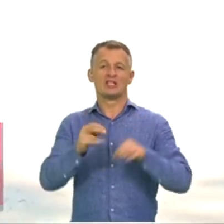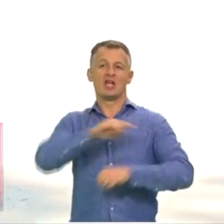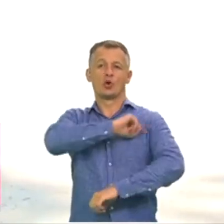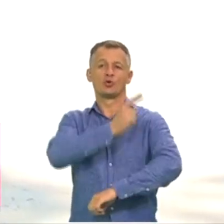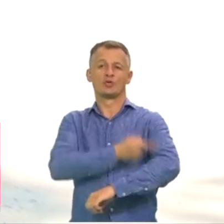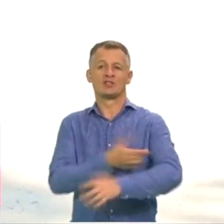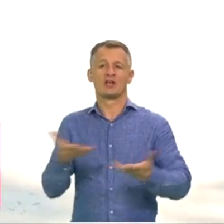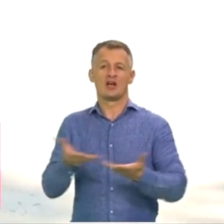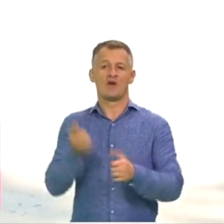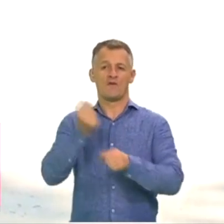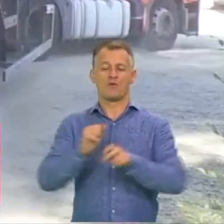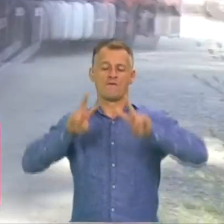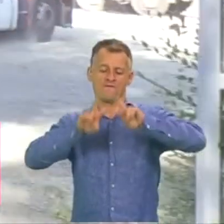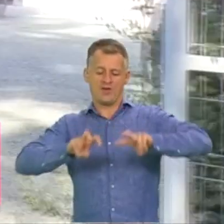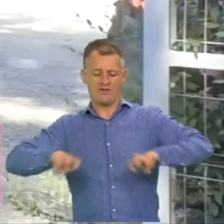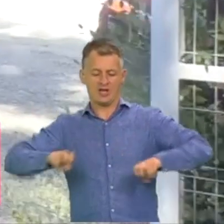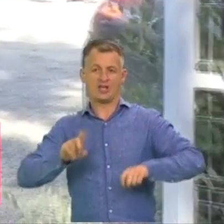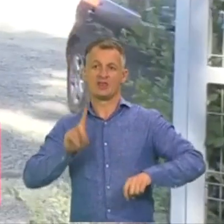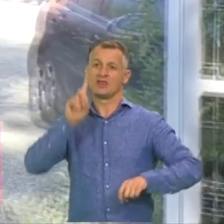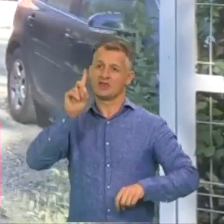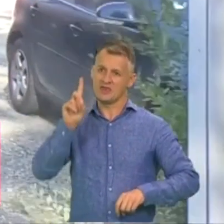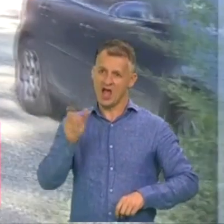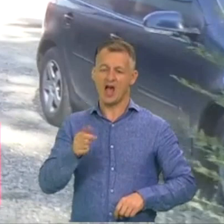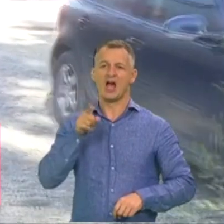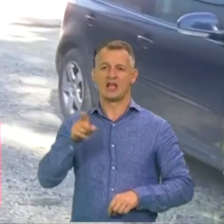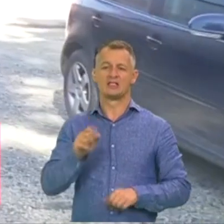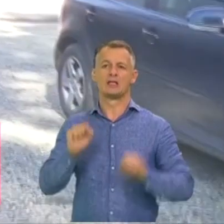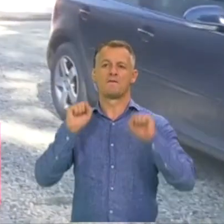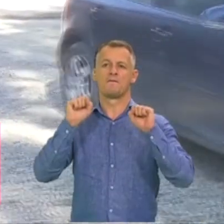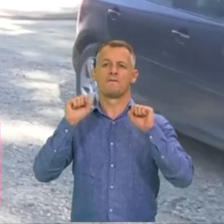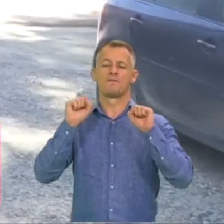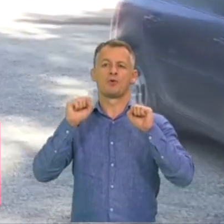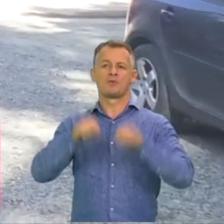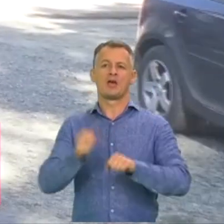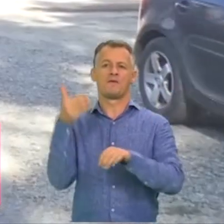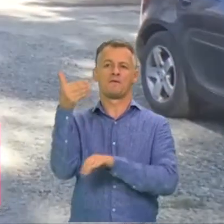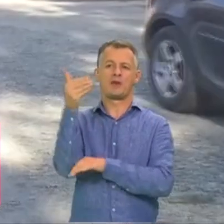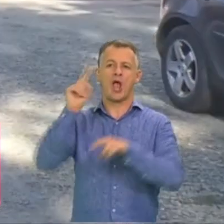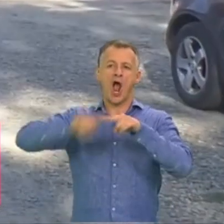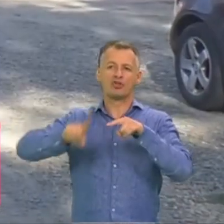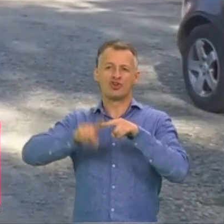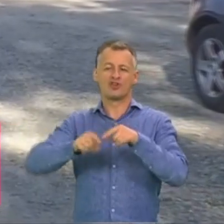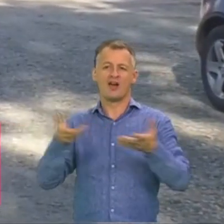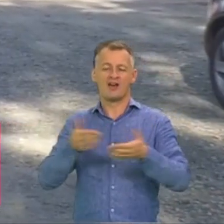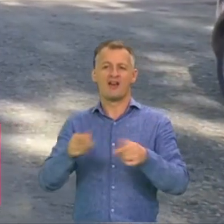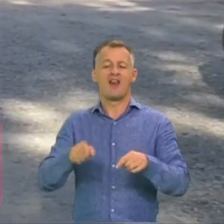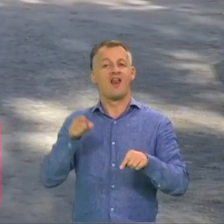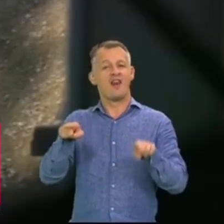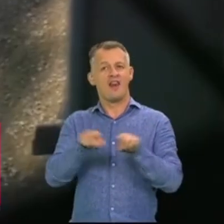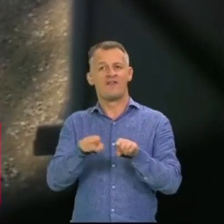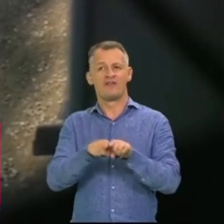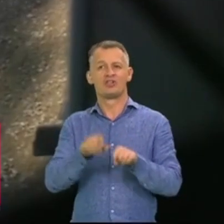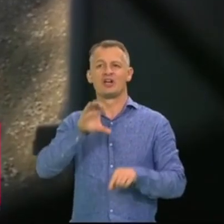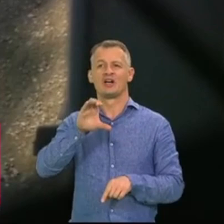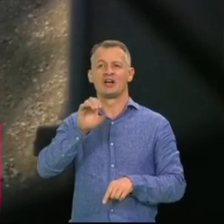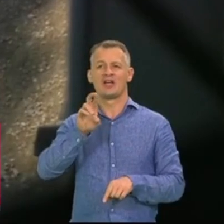autoritățile care au făcut verificări, da, ele aparțin aceluiași proprietar care are astfel de cisterne și